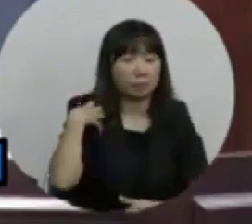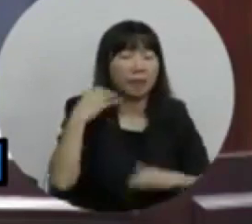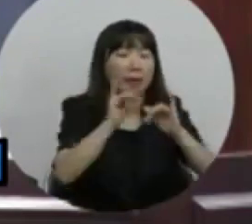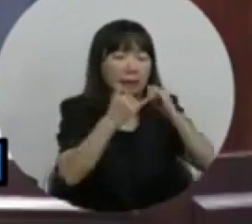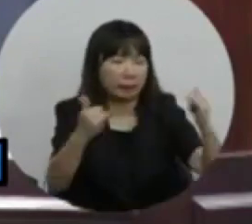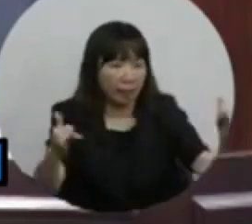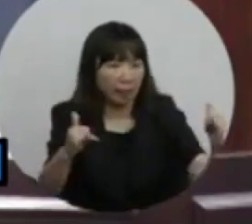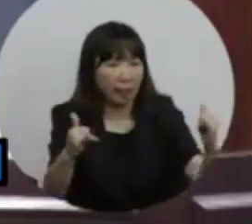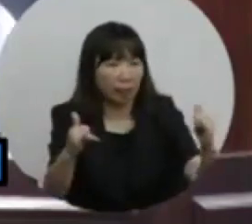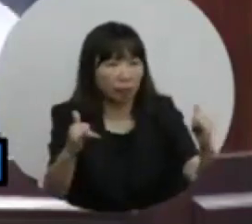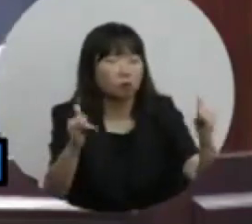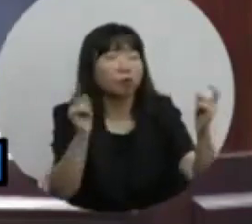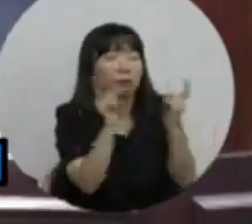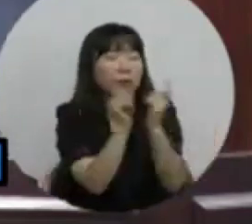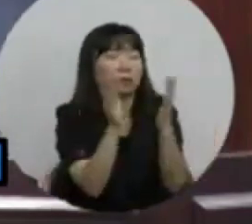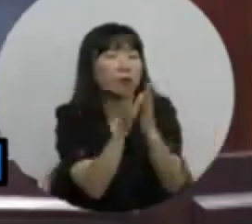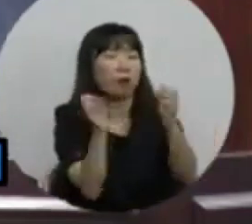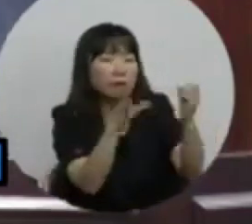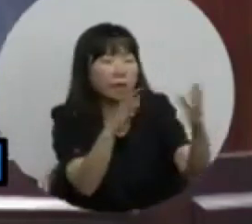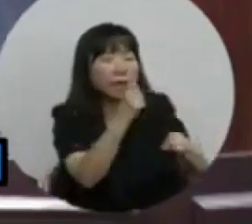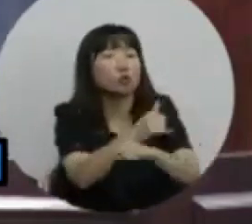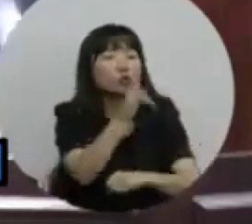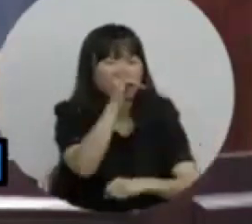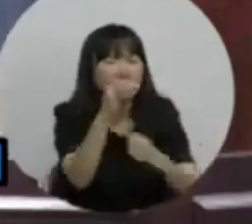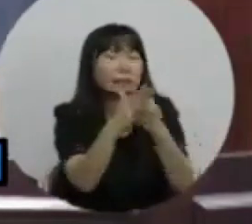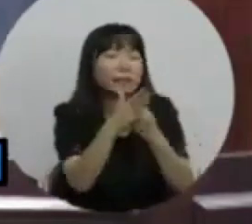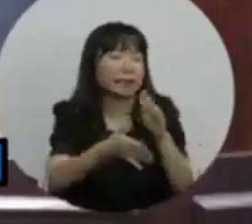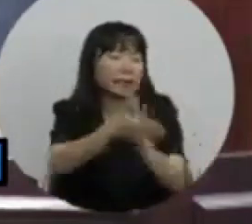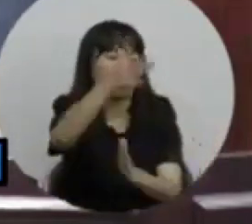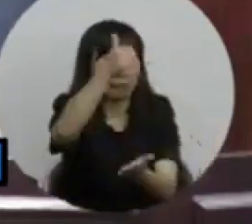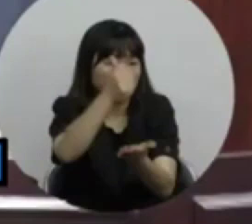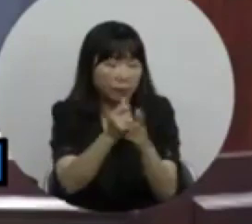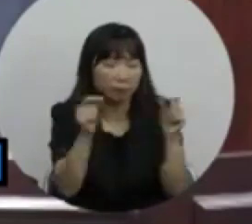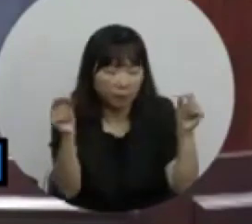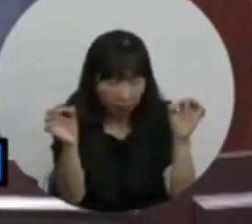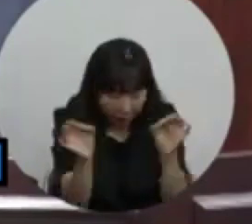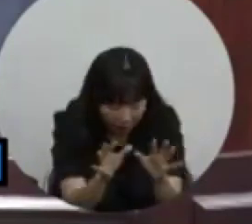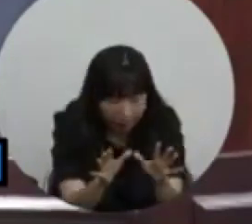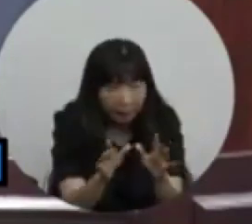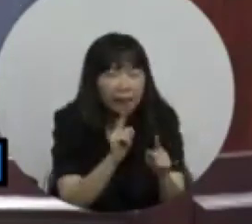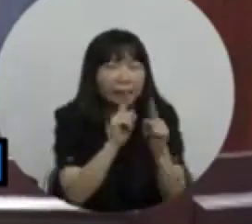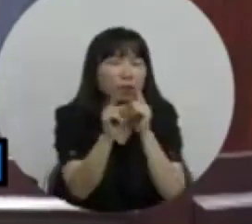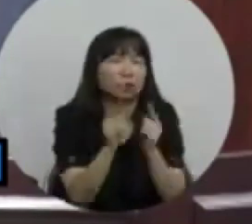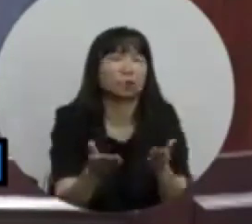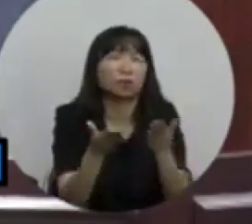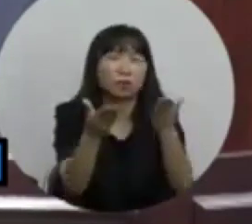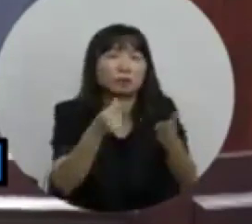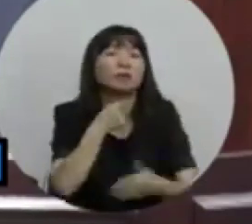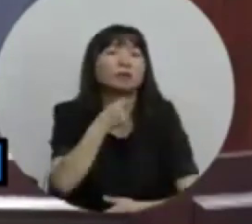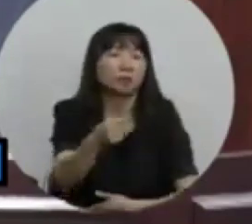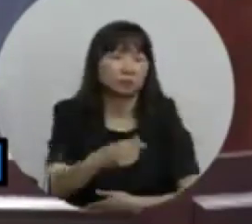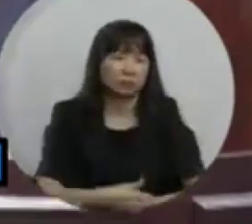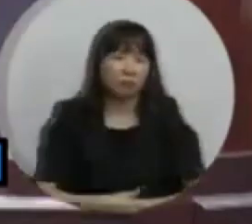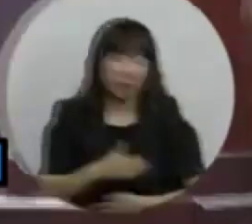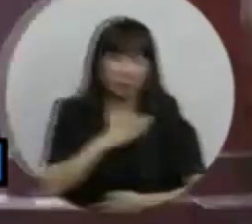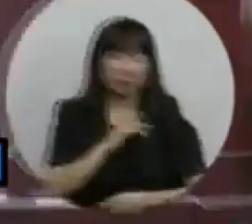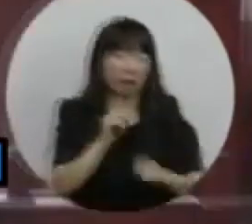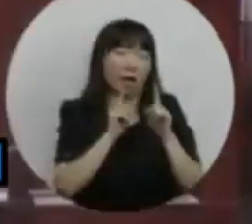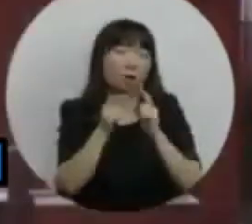좀 간단하게 시장님 네네. 발언할 수 있게끔 그렇게 의사진행해 주셨으면 좋겠습니다. 제가 이제 드릴 말씀을 다